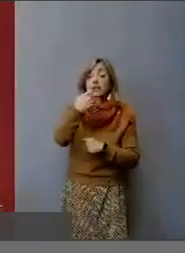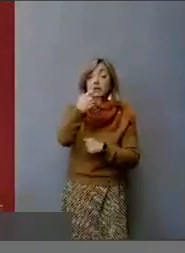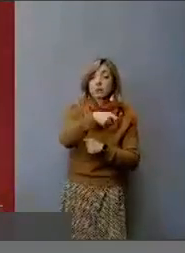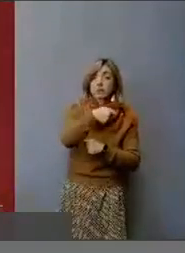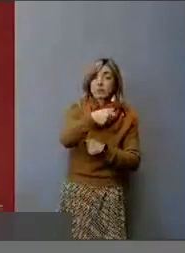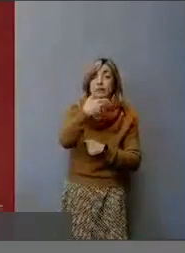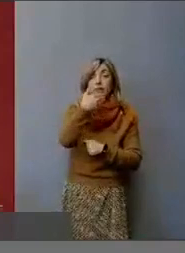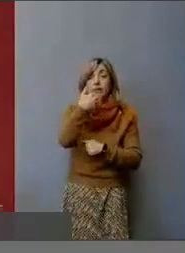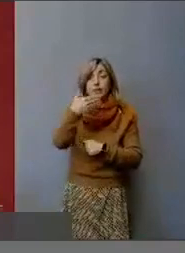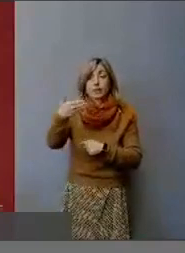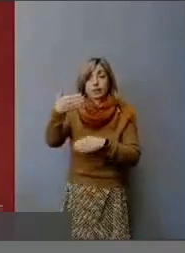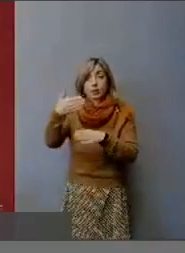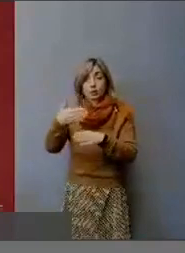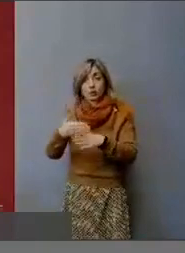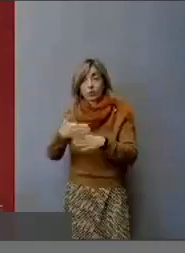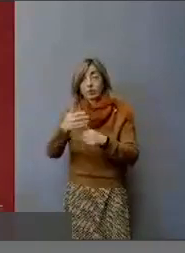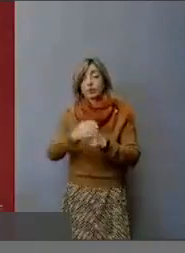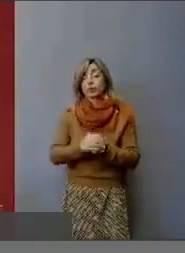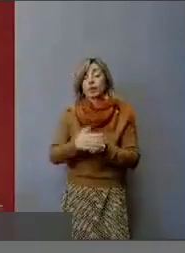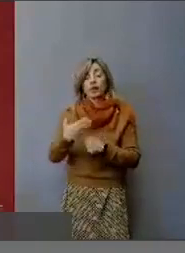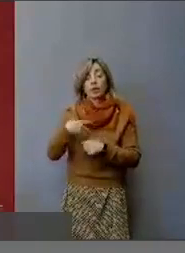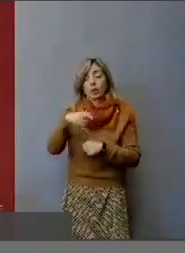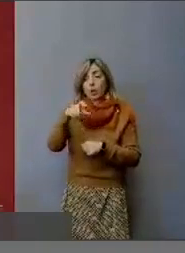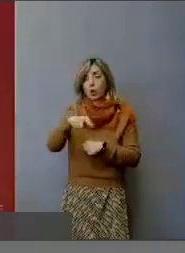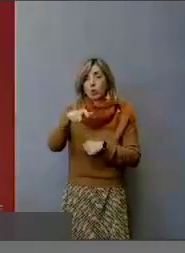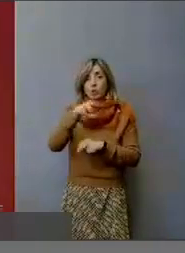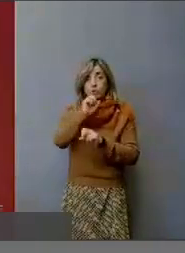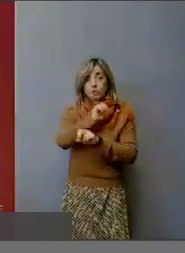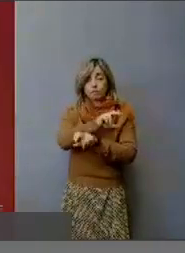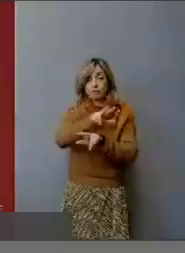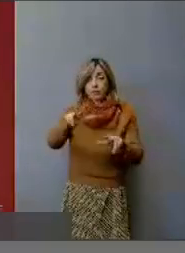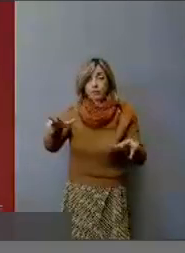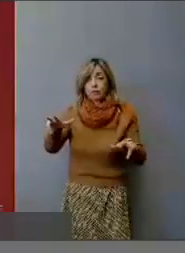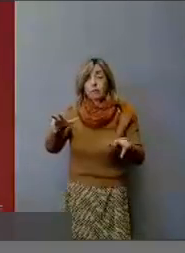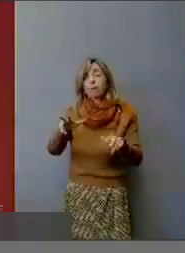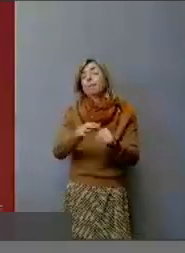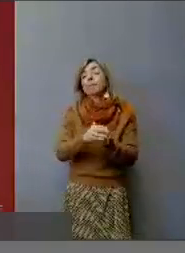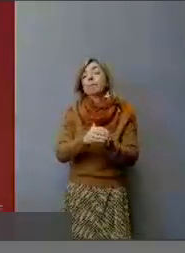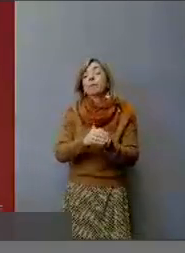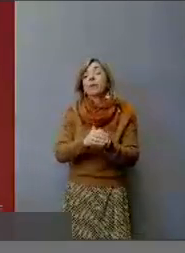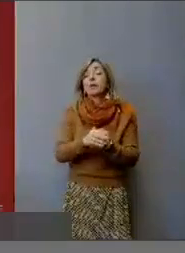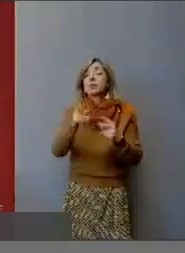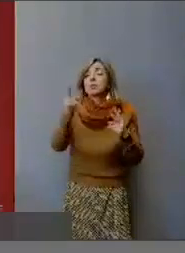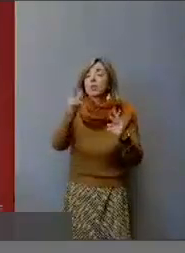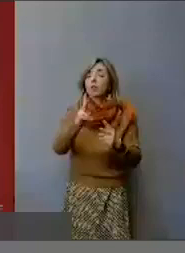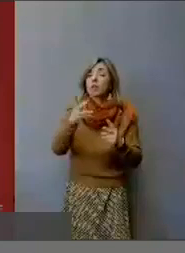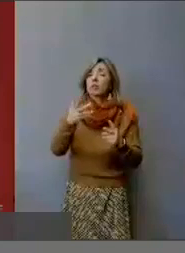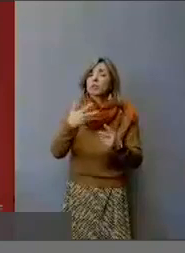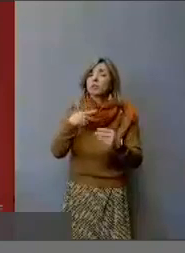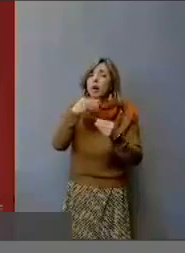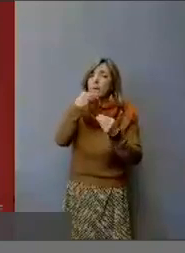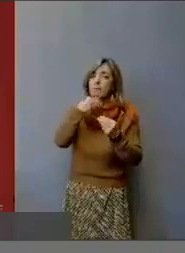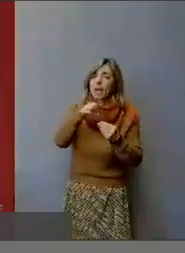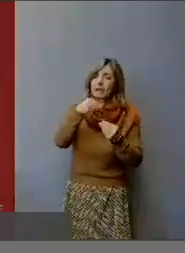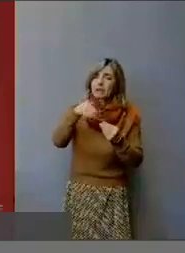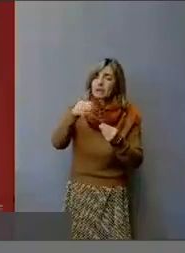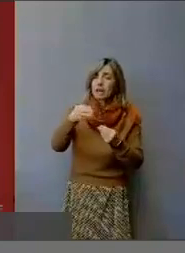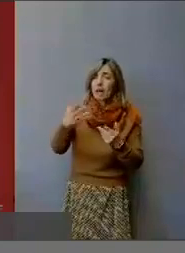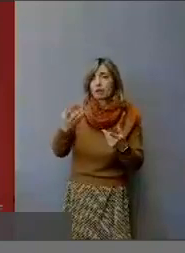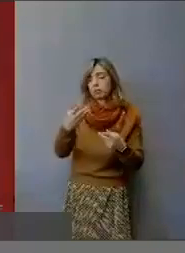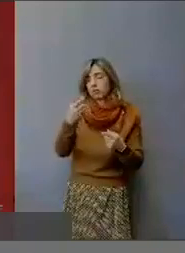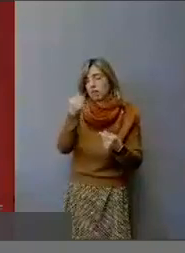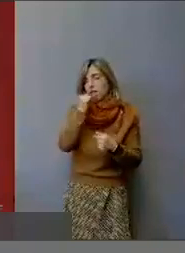occorre d'obbligo segnalare come appunto forse ci siano girati dei messaggi contenenti delle news